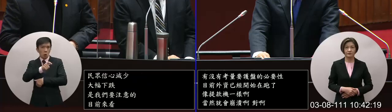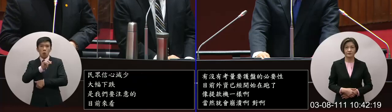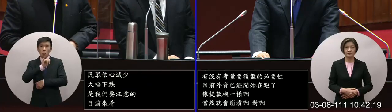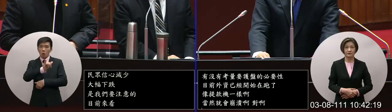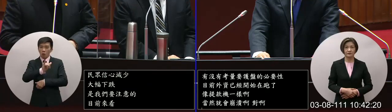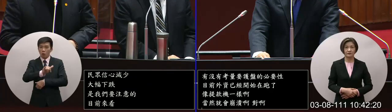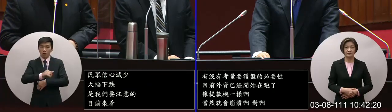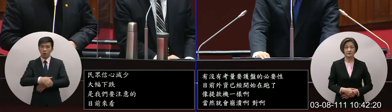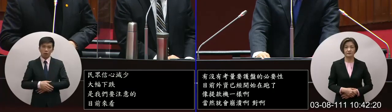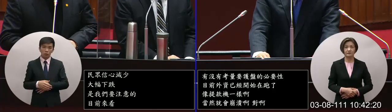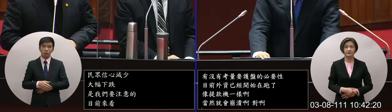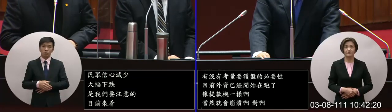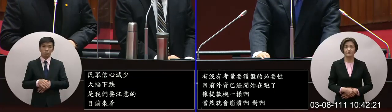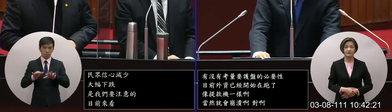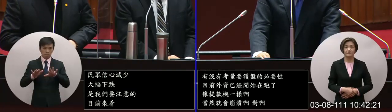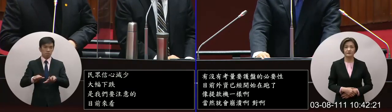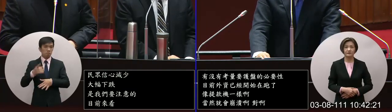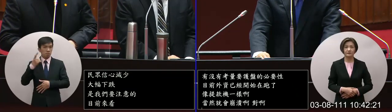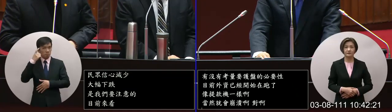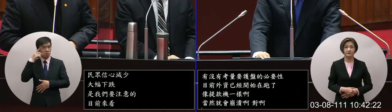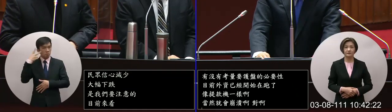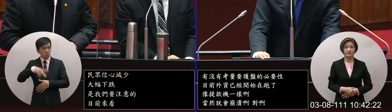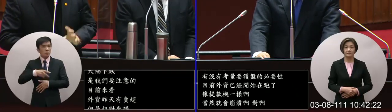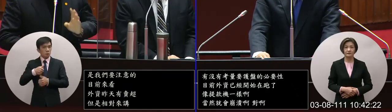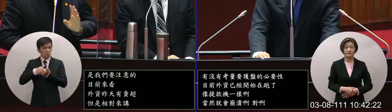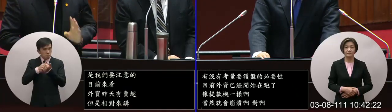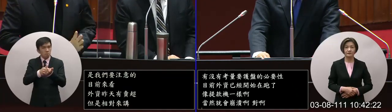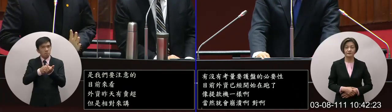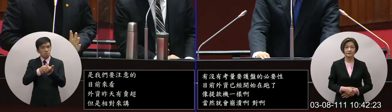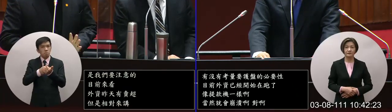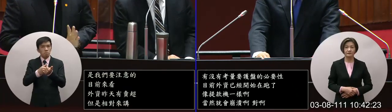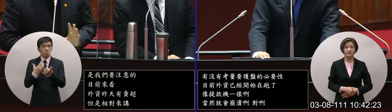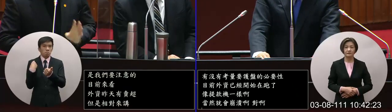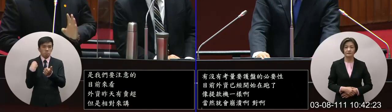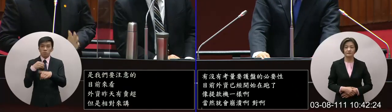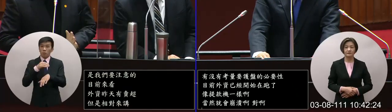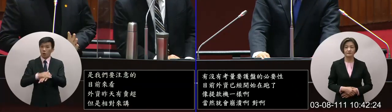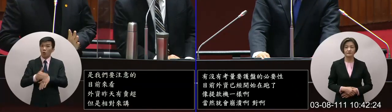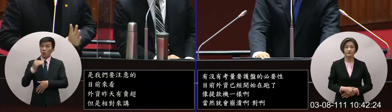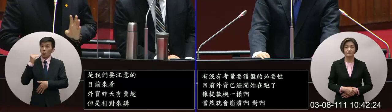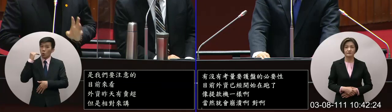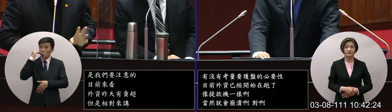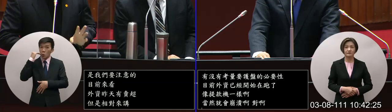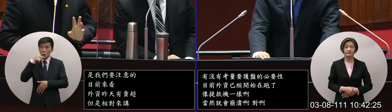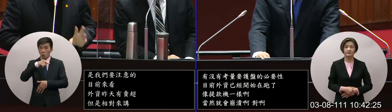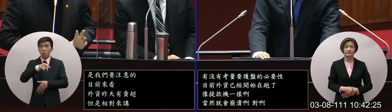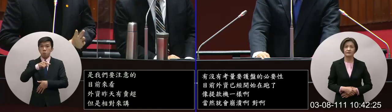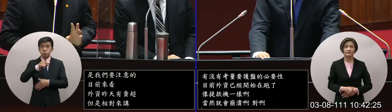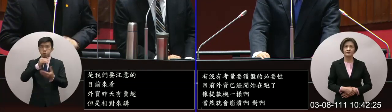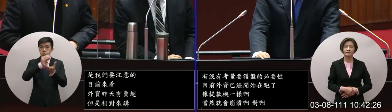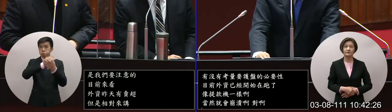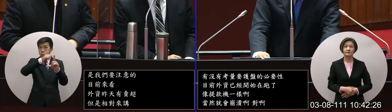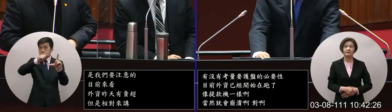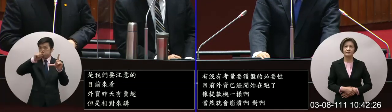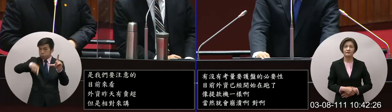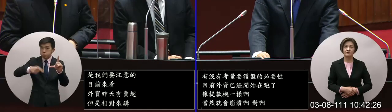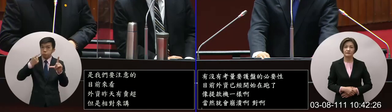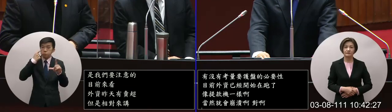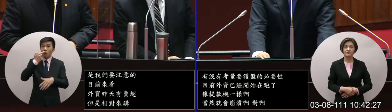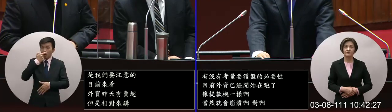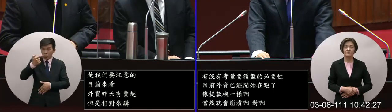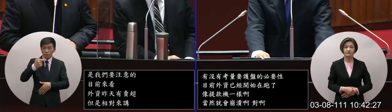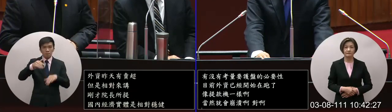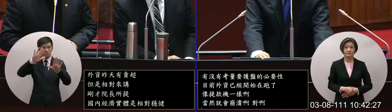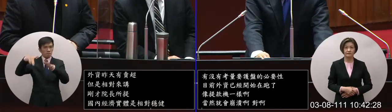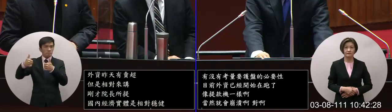这种情况下，我们还是密切的来关注这一种情况。那有必要时，我们会随时召开临时的国安基金管理委员